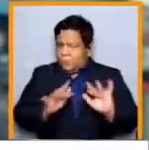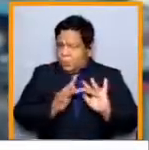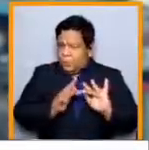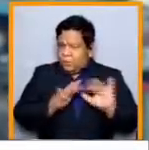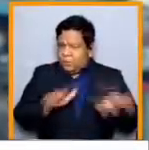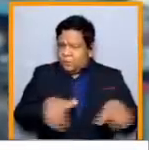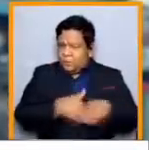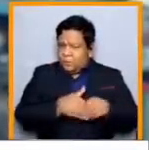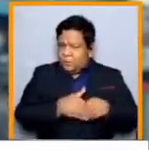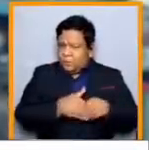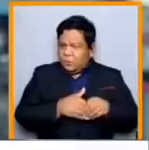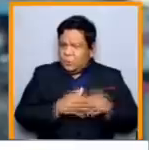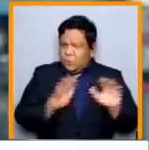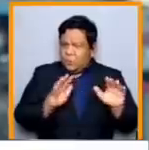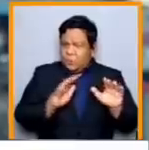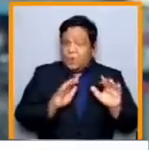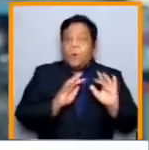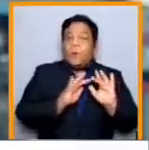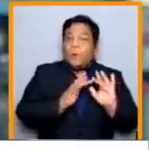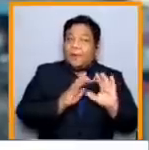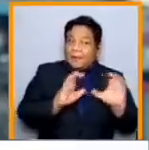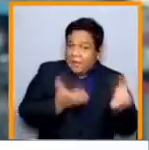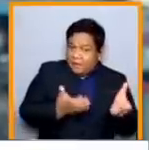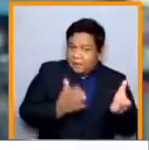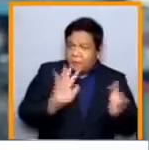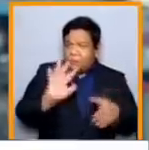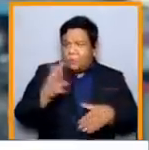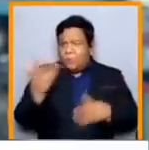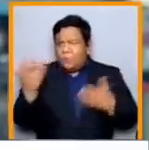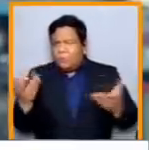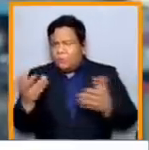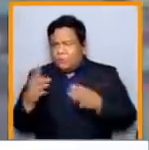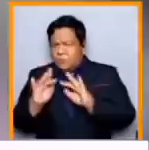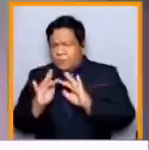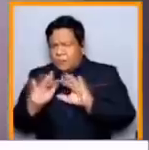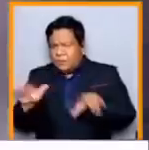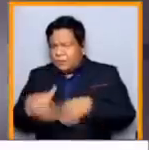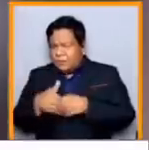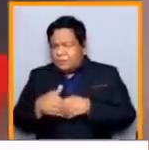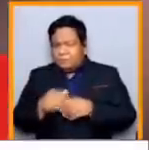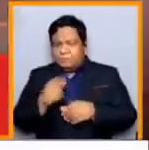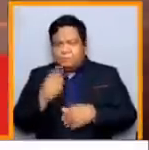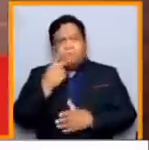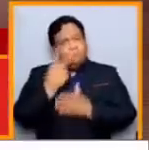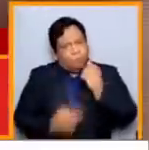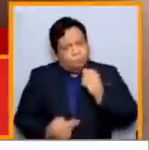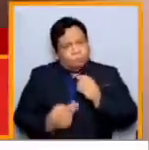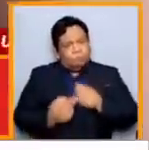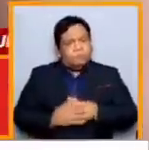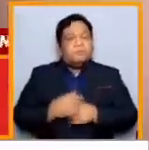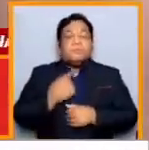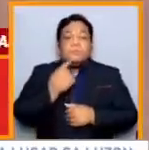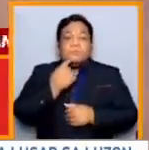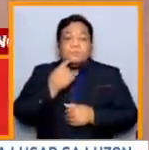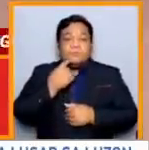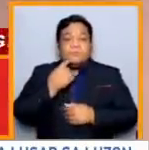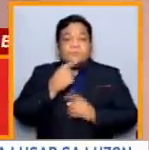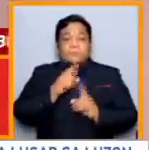online class o kasal? Ba pareho daw? Yan ang ginawa ng isang groom. Nasa reception ng kanyang kasal noong February 8